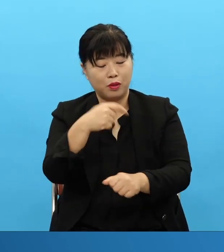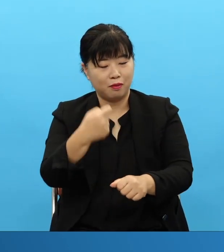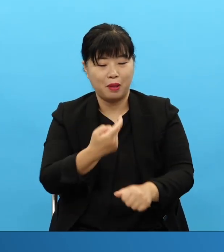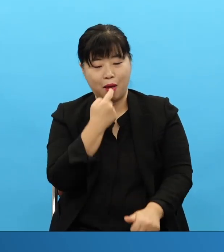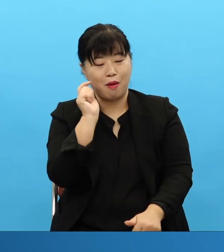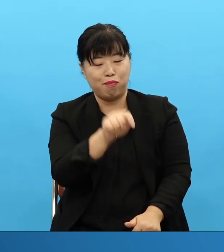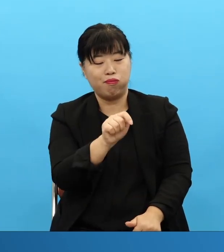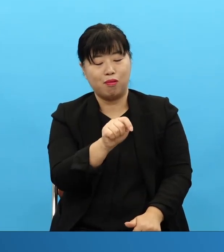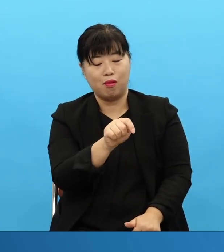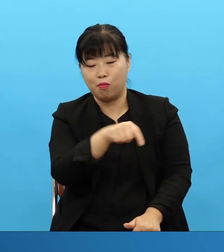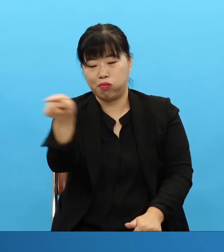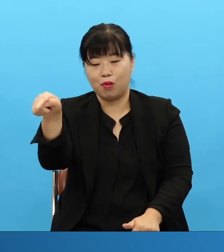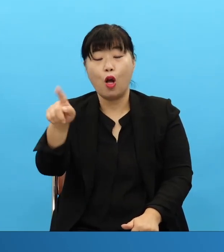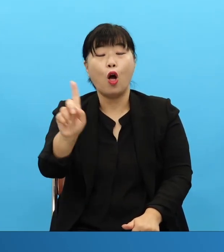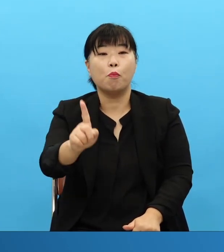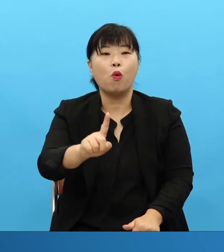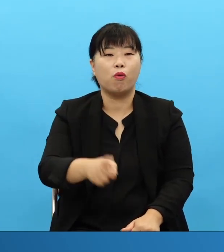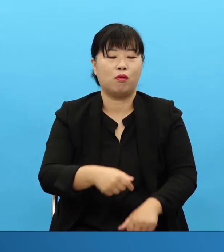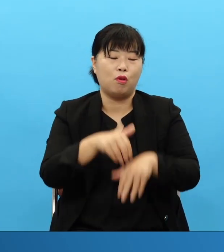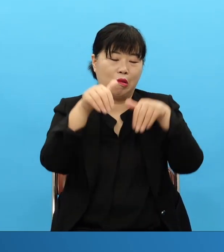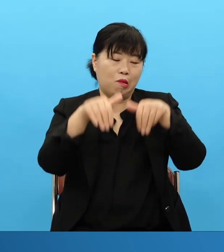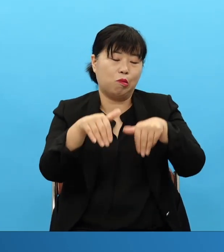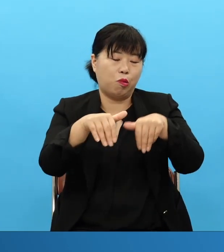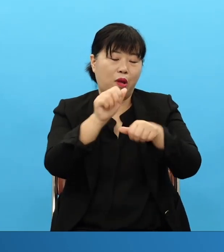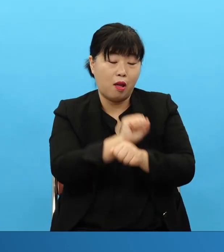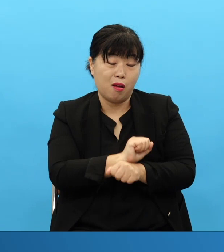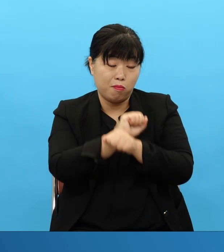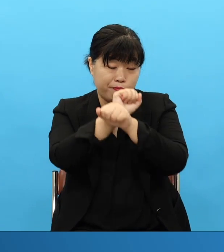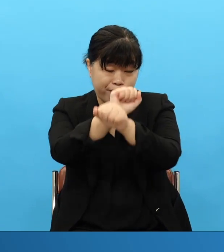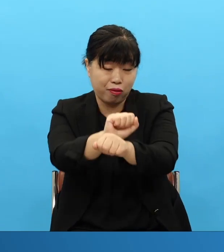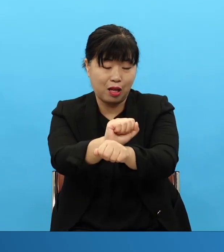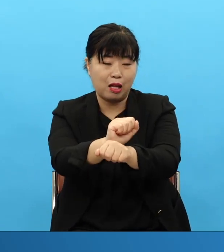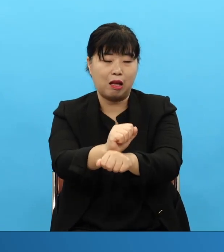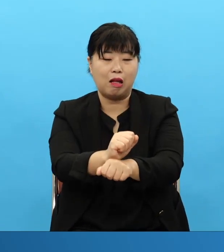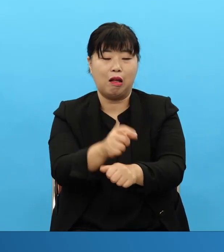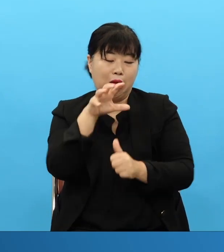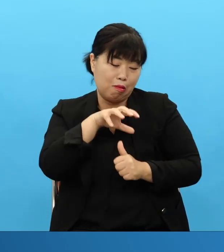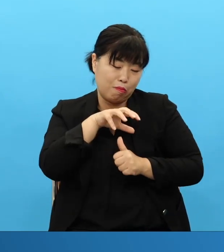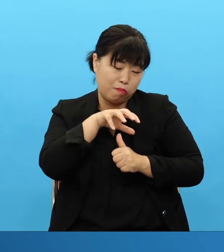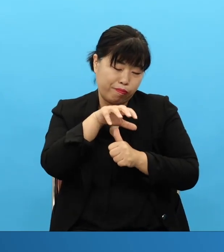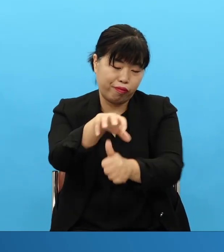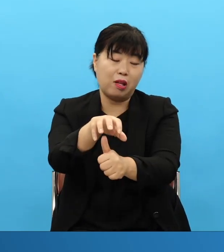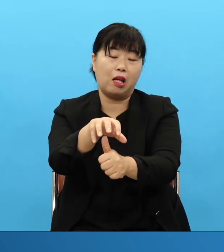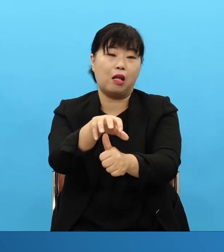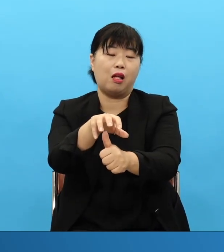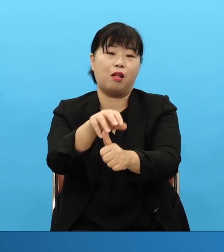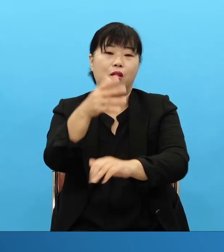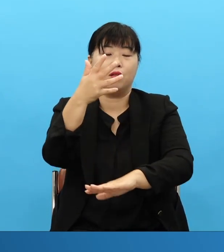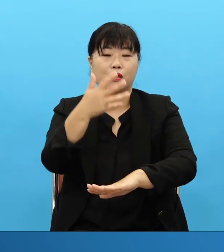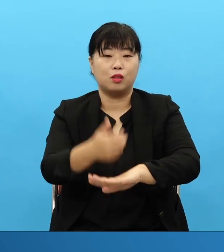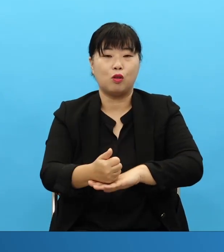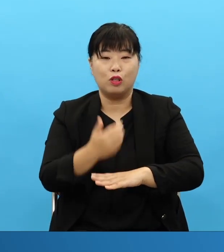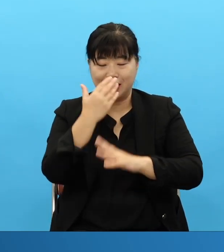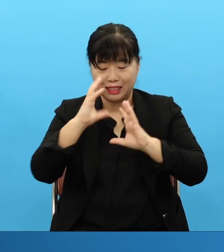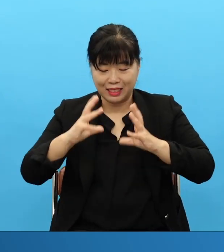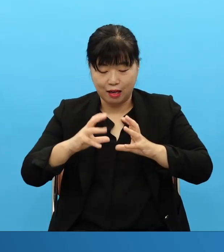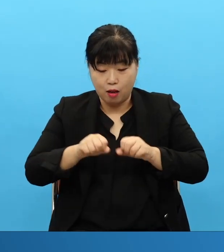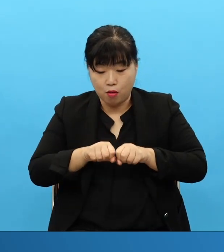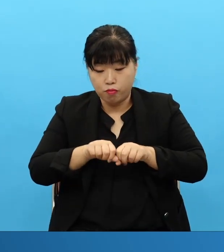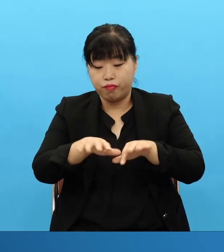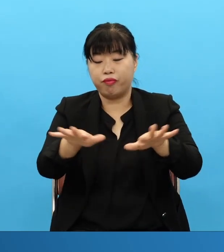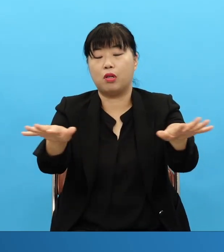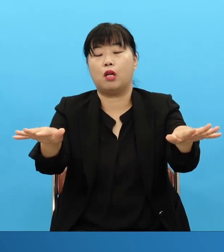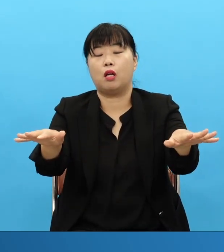as slaves. 안 되니까 포로로 보낸 거예요. Because it wasn't working, He sent them as captives. 나중에는 강대국 선나라마다